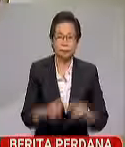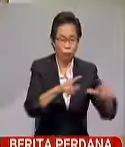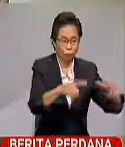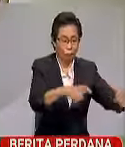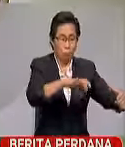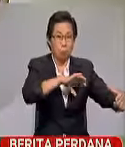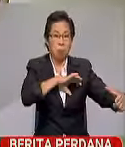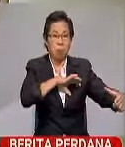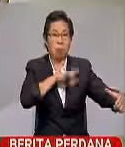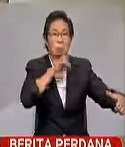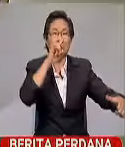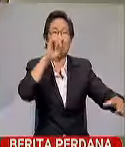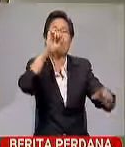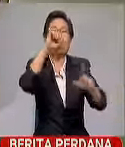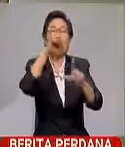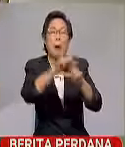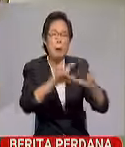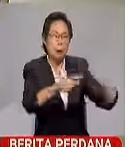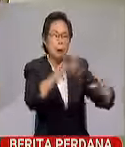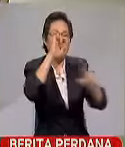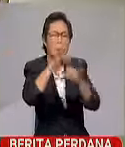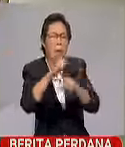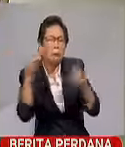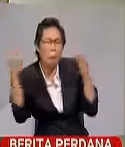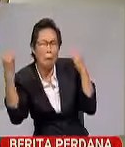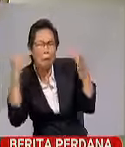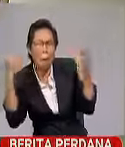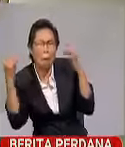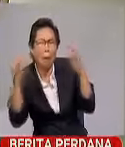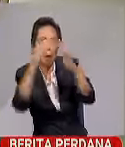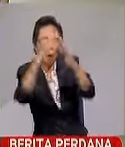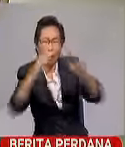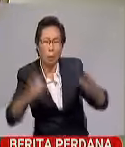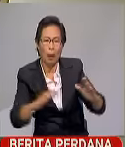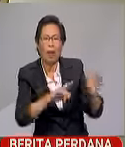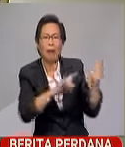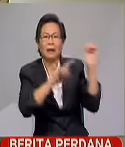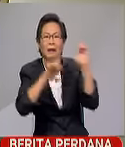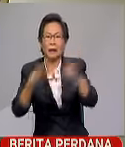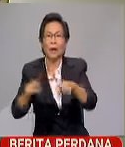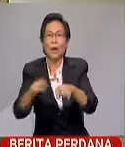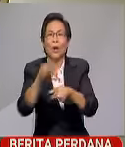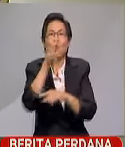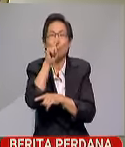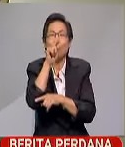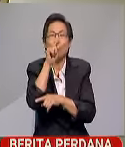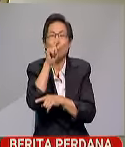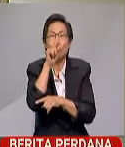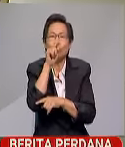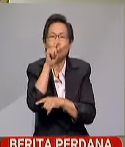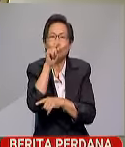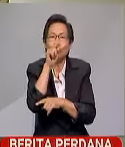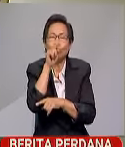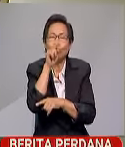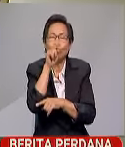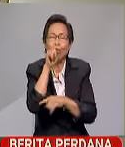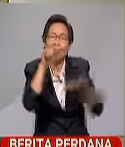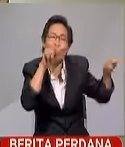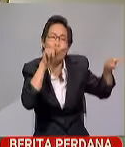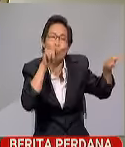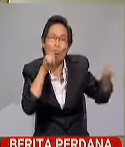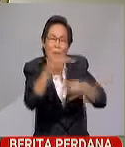Pasukan polis tertipu apabila mendapati bunyi bising daripada sebuah rumah datangnya daripada seekor burung kakak tua yang dipelihara